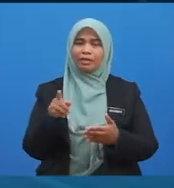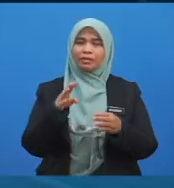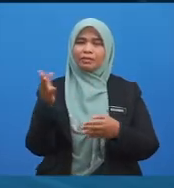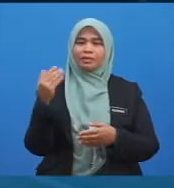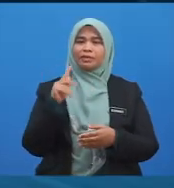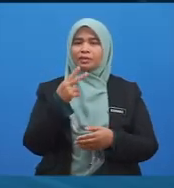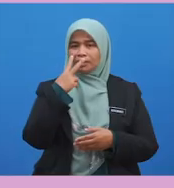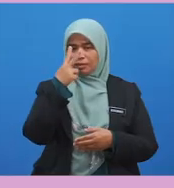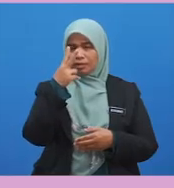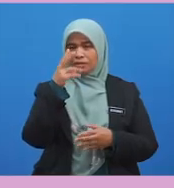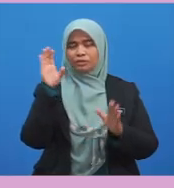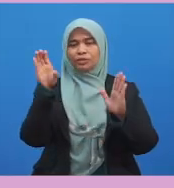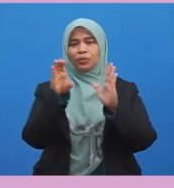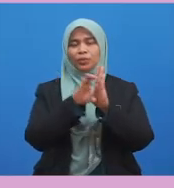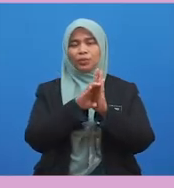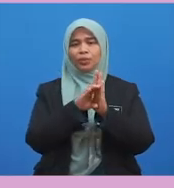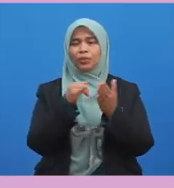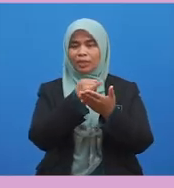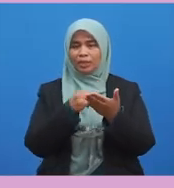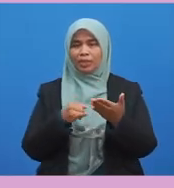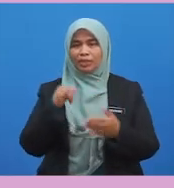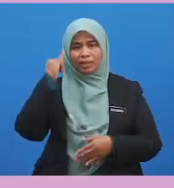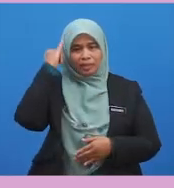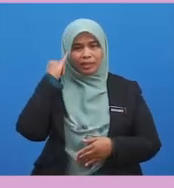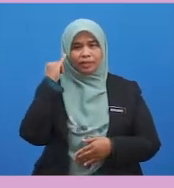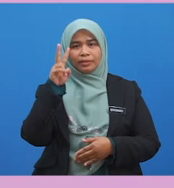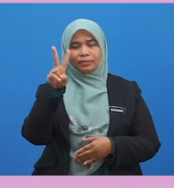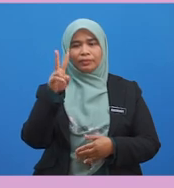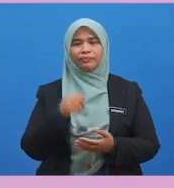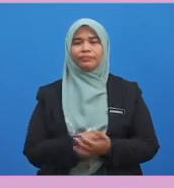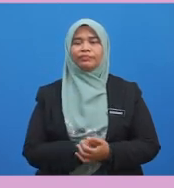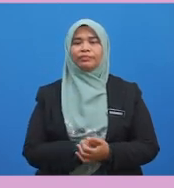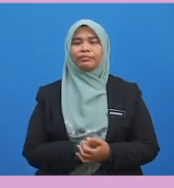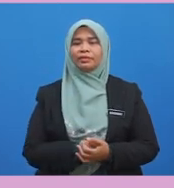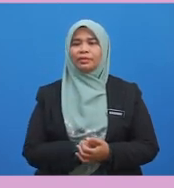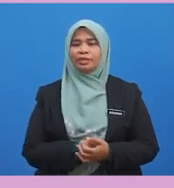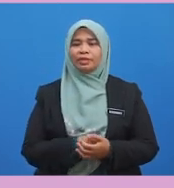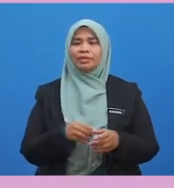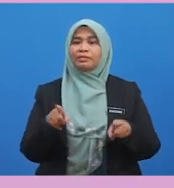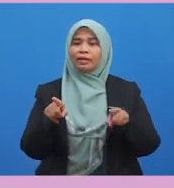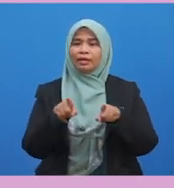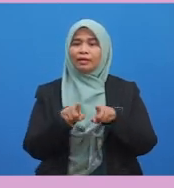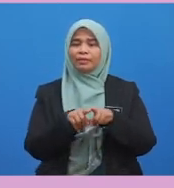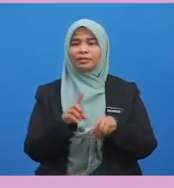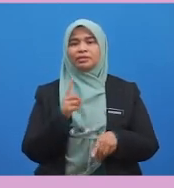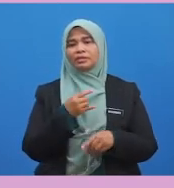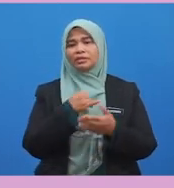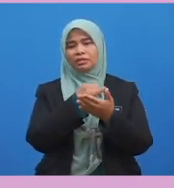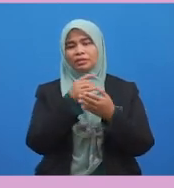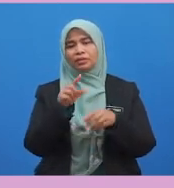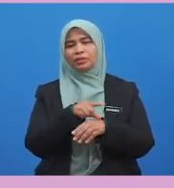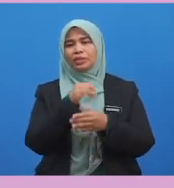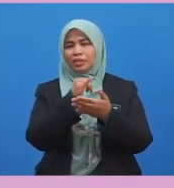Baiklah, mari kita lihat contoh lakaran idea kedua. Masih sama, kita gunakan lakaran